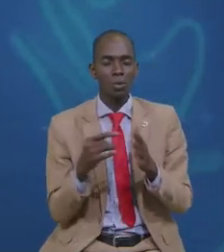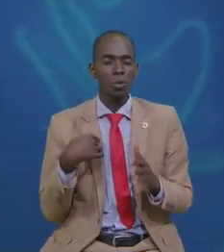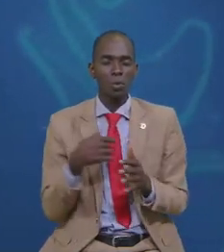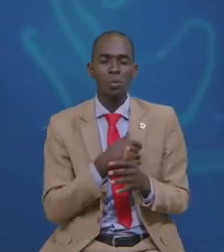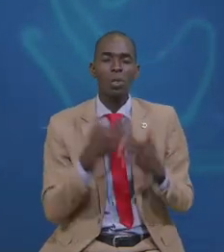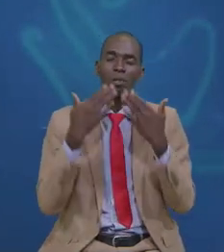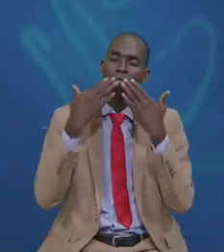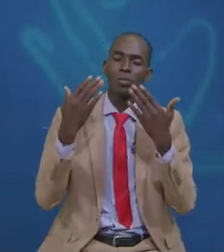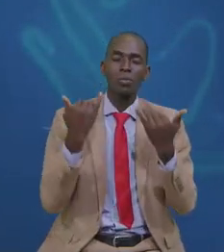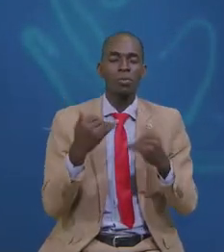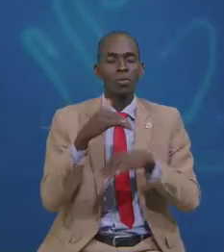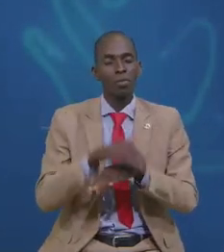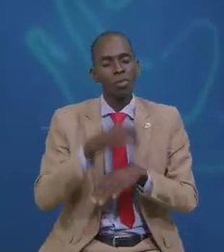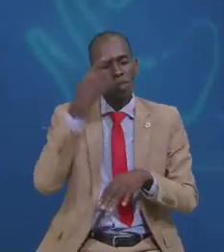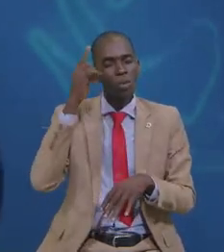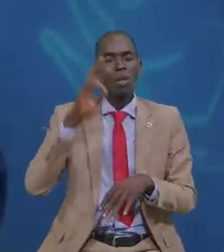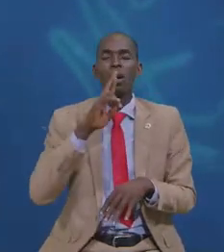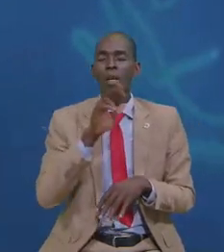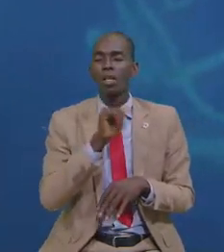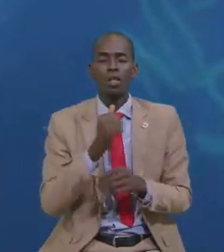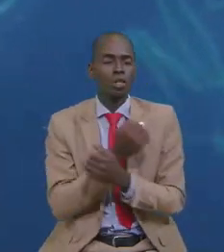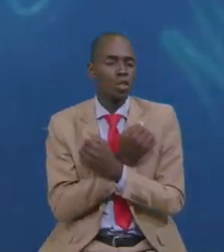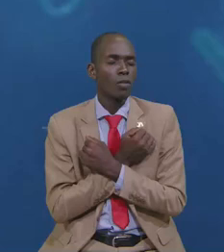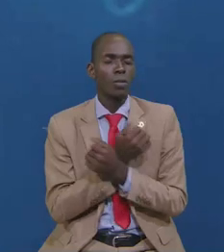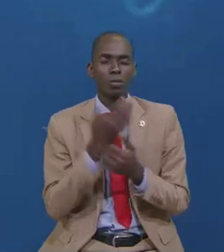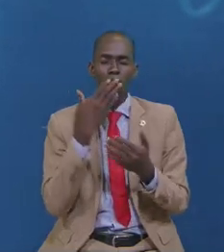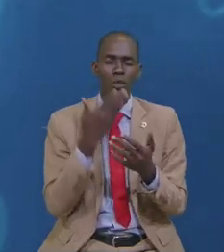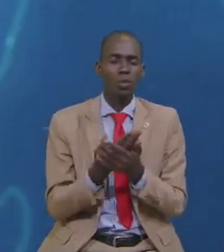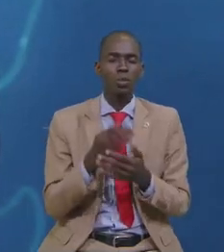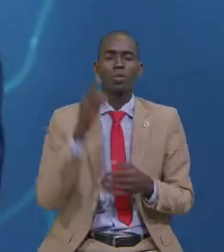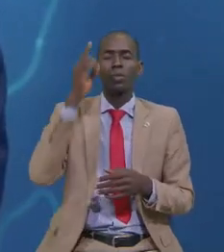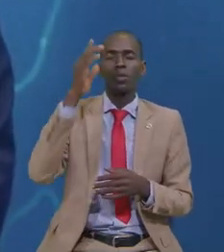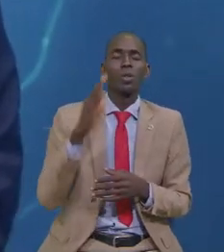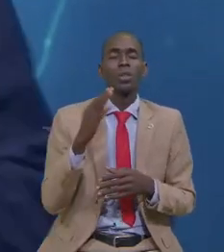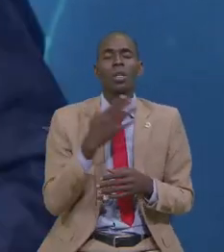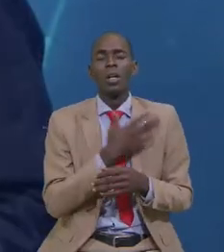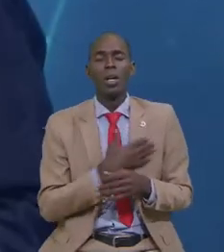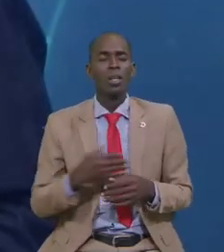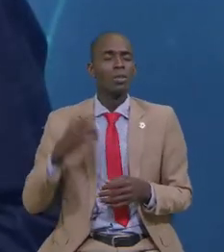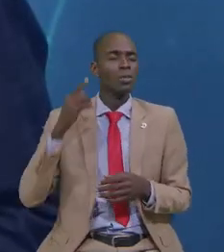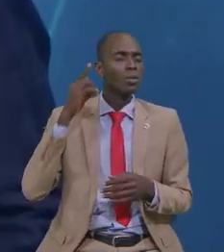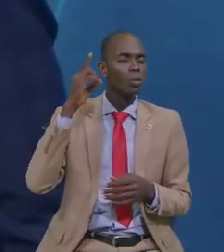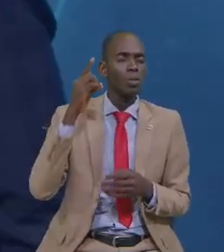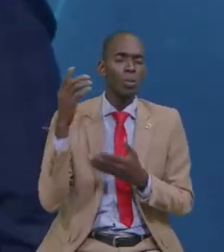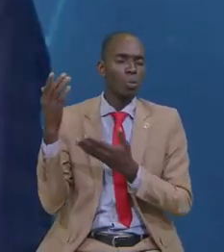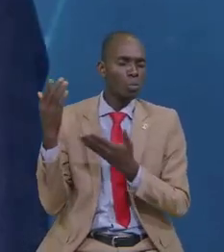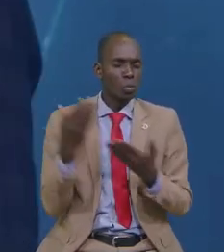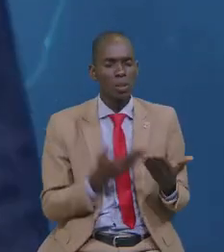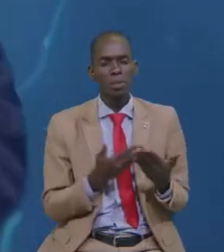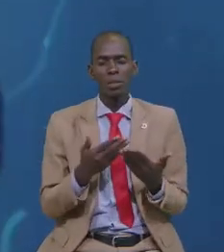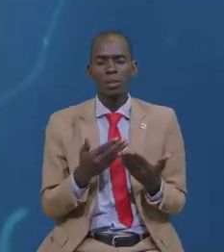Jésus, nous te remercions ce soir parce que tu es un Dieu aimable et gracieux et tu apportes ton pardon à tout